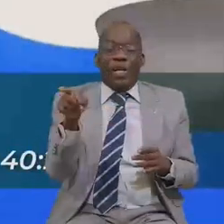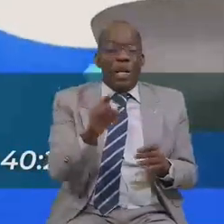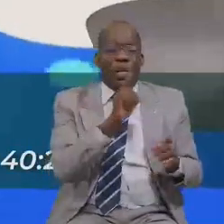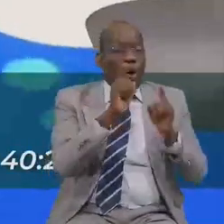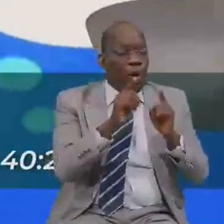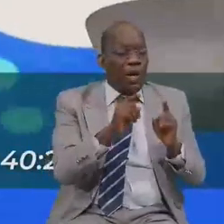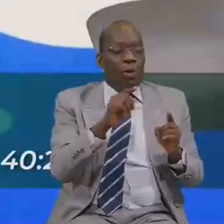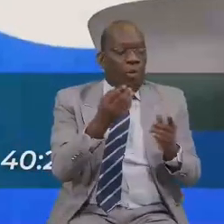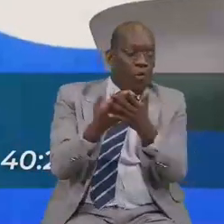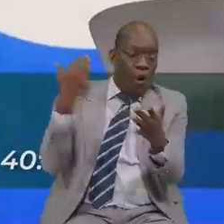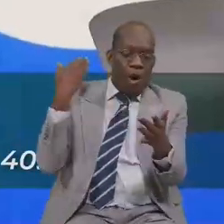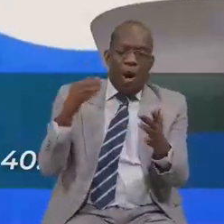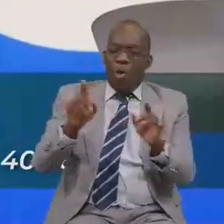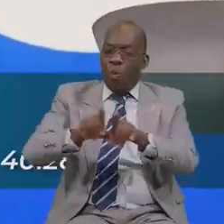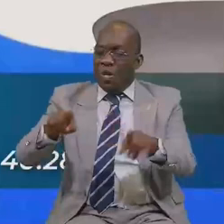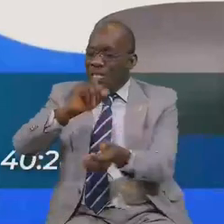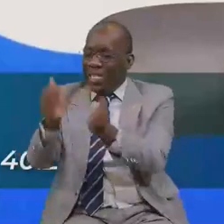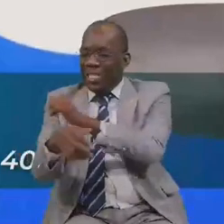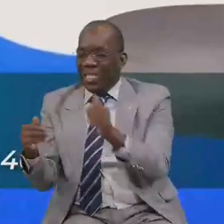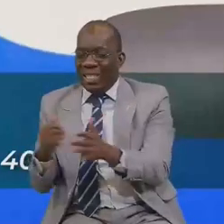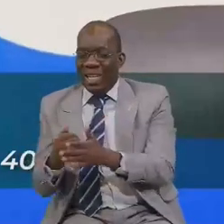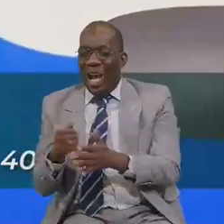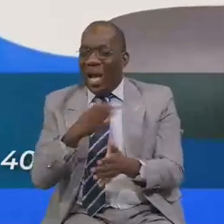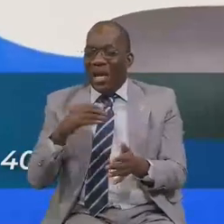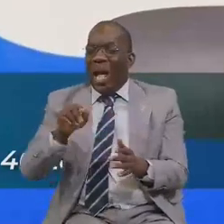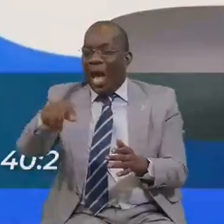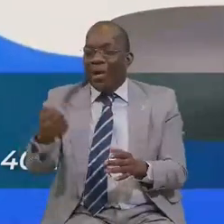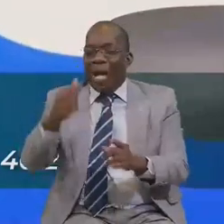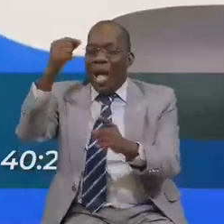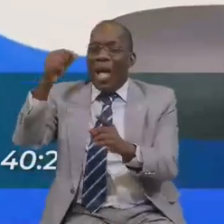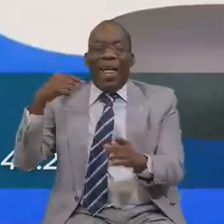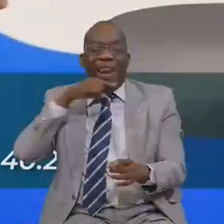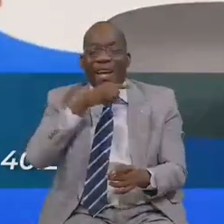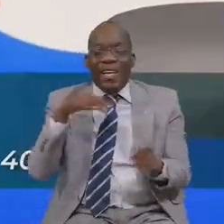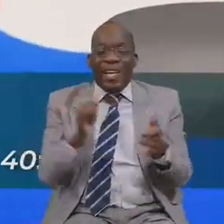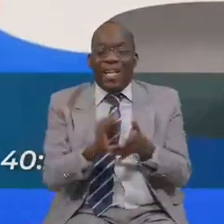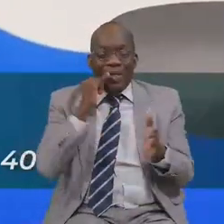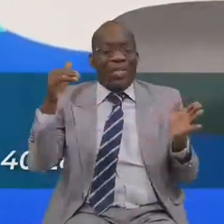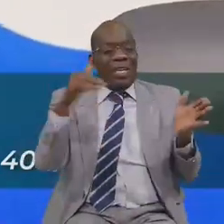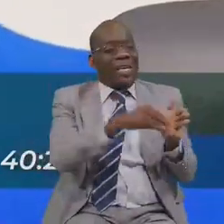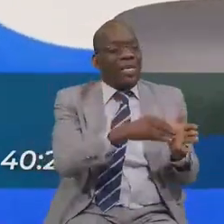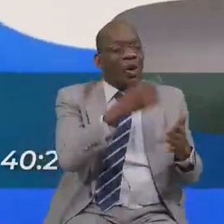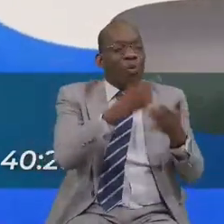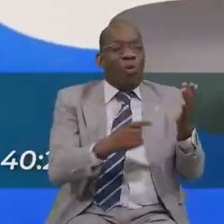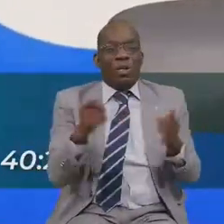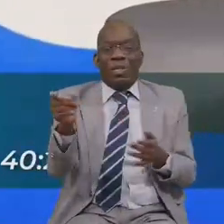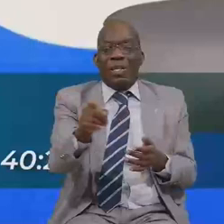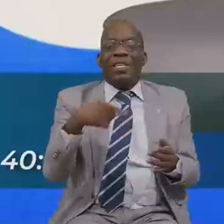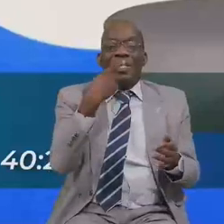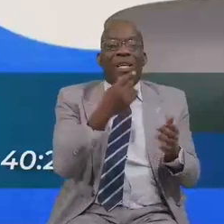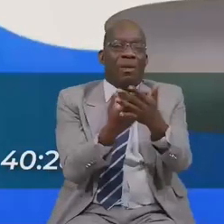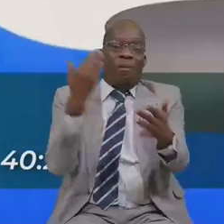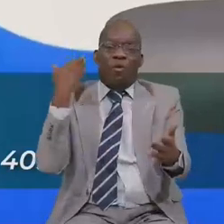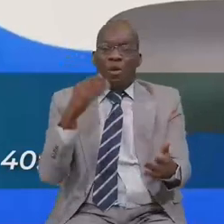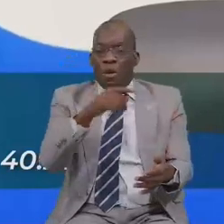des deux côtés de la bouche. Ils vous disent quelque chose maintenant. Et quelques minutes après, ils parlent de l'autre côté. Et c'est des mensonges qui se